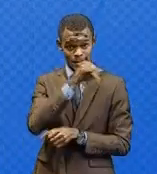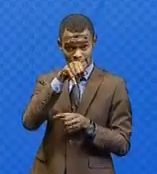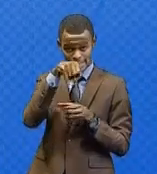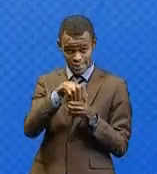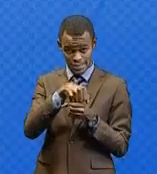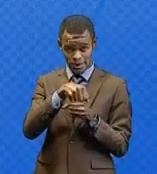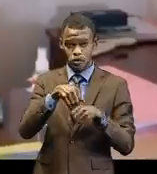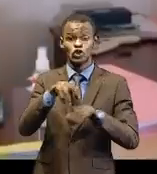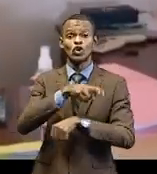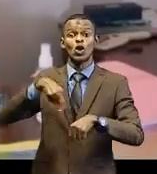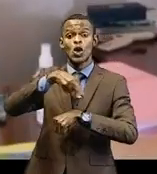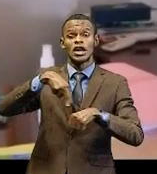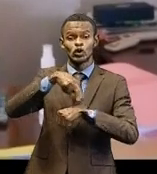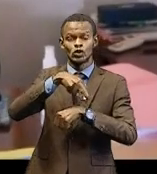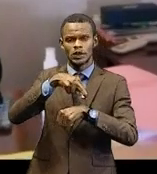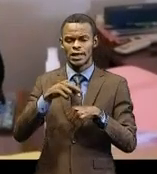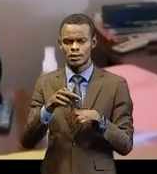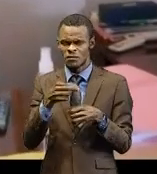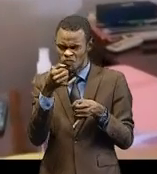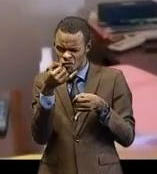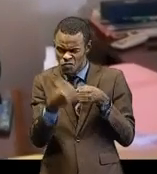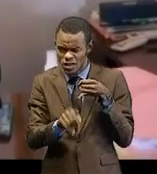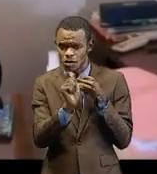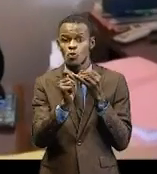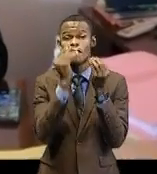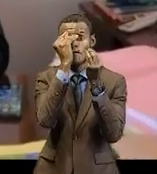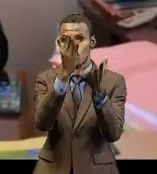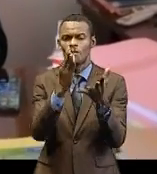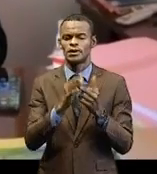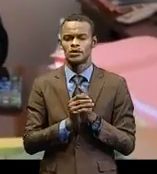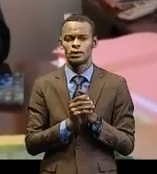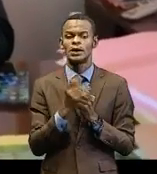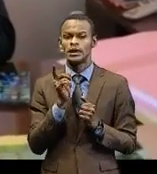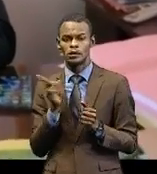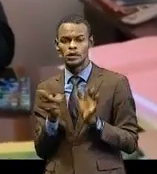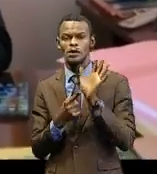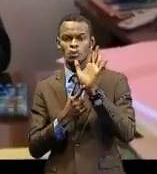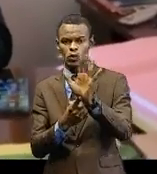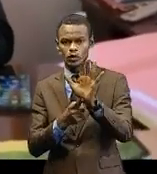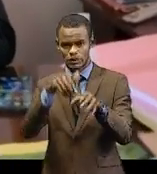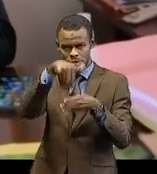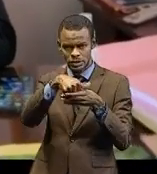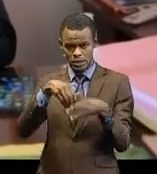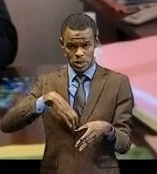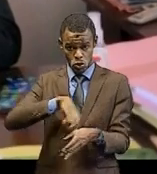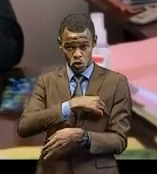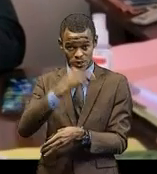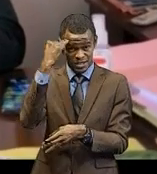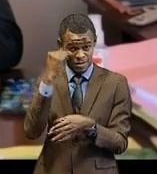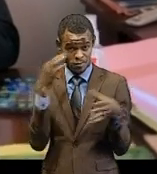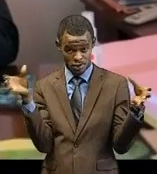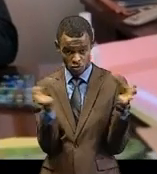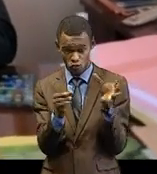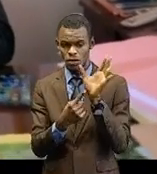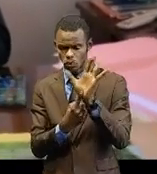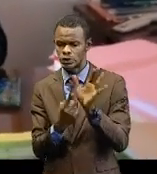ces points de points d'information, a livré au Conseil des ministres les informations relatives à la tenue prochaine à